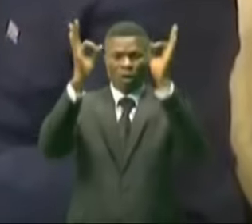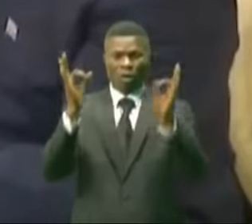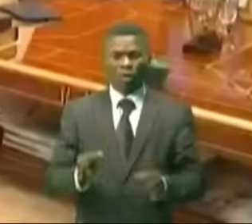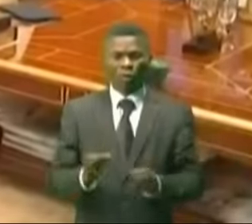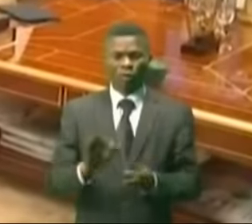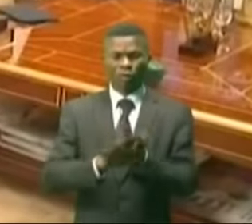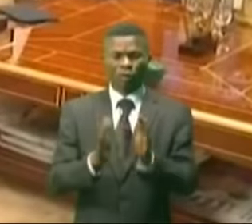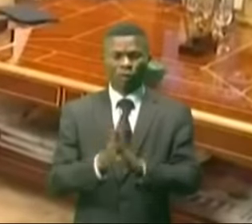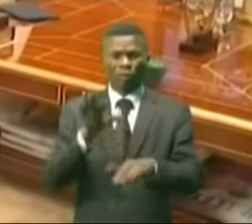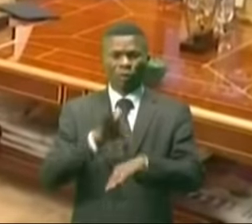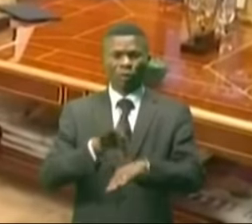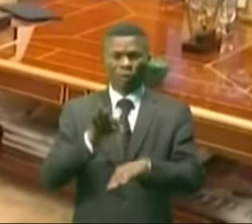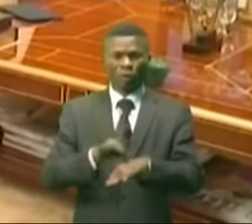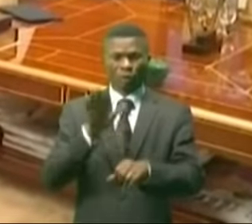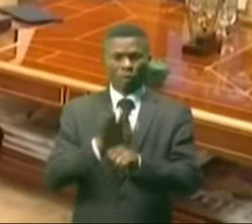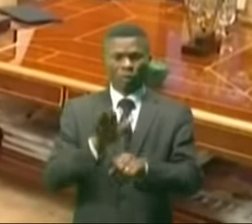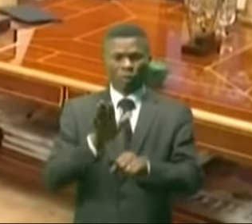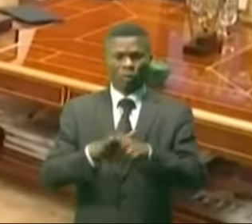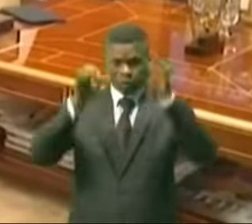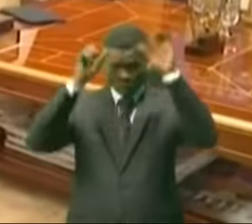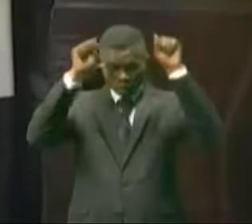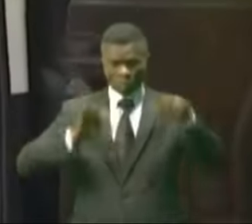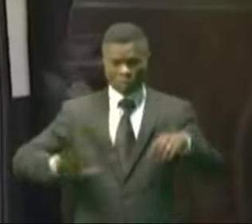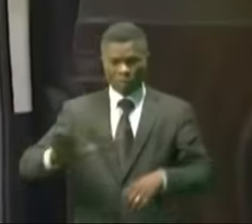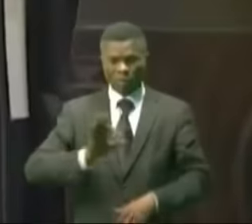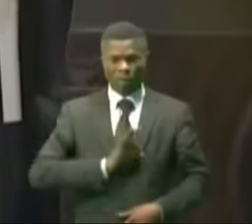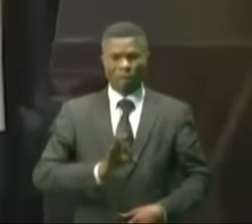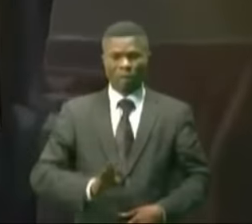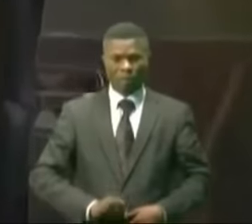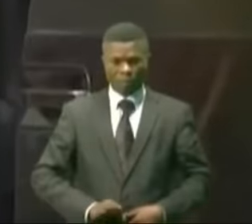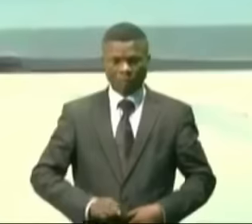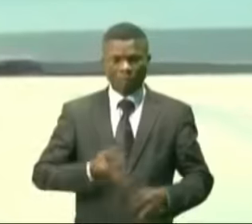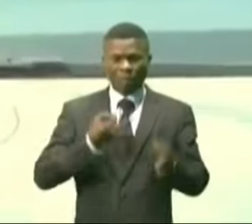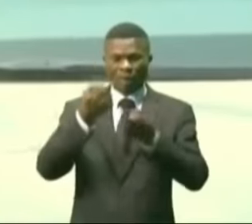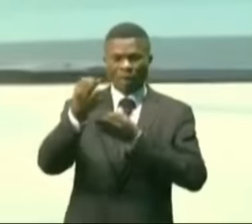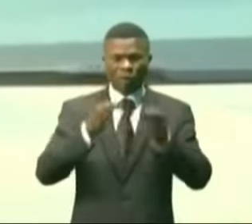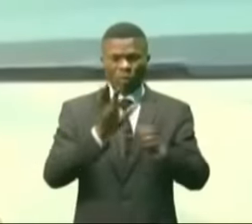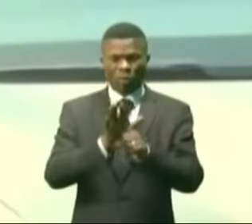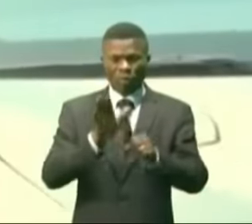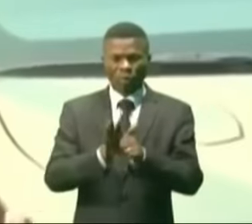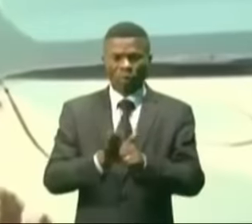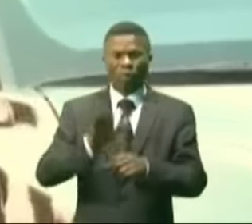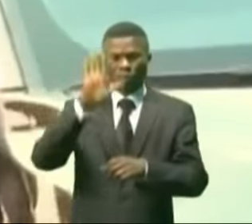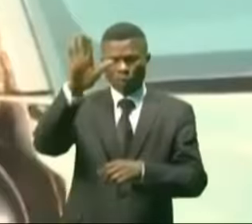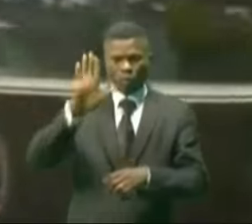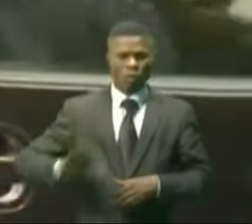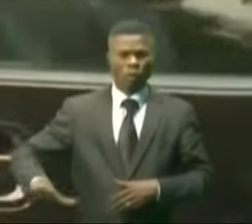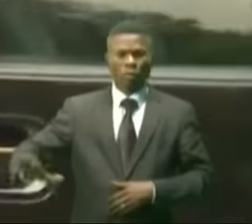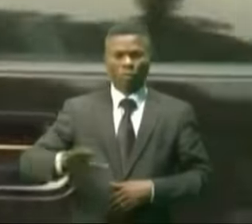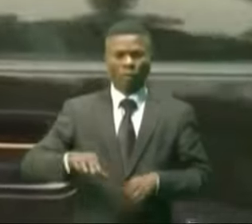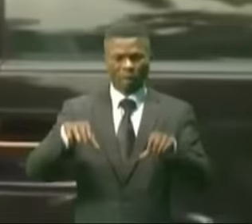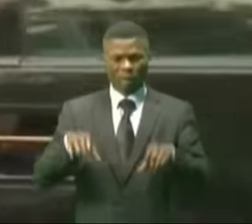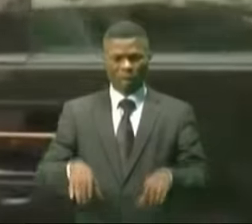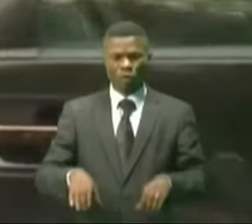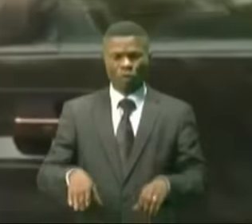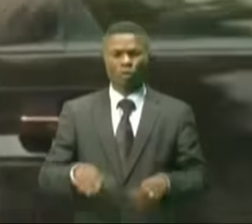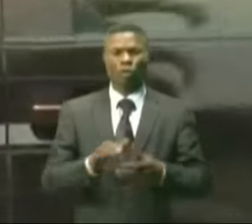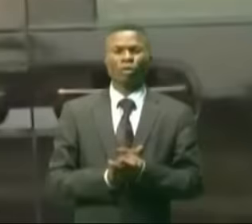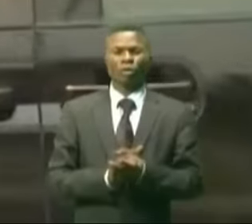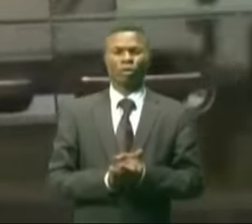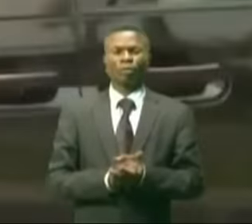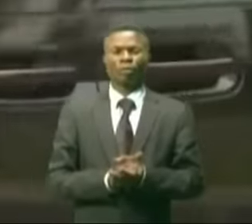occasion de plus pour le président Tshisekedi de faire entendre la voix de son pays.